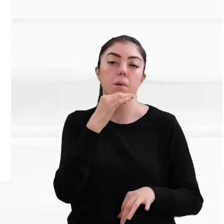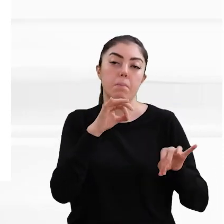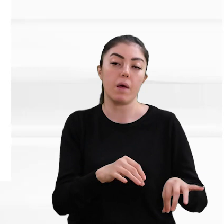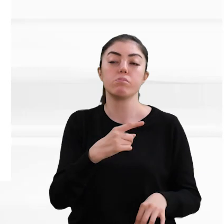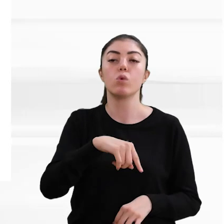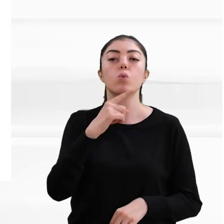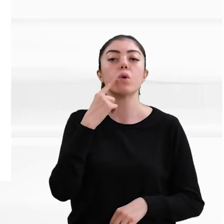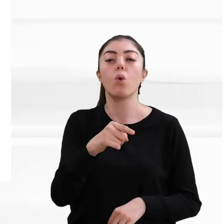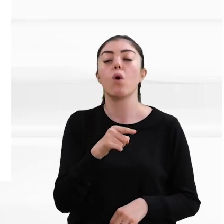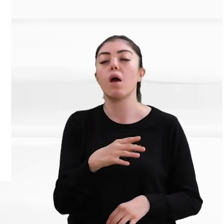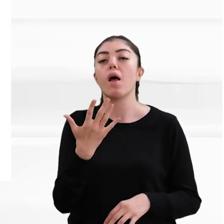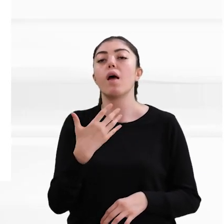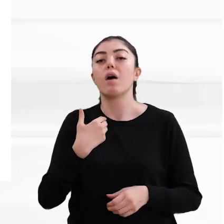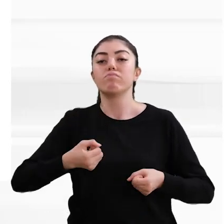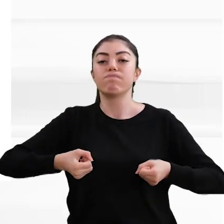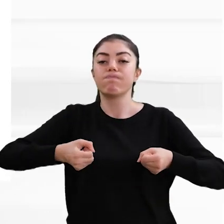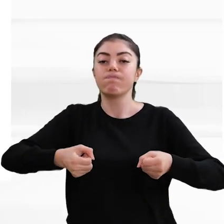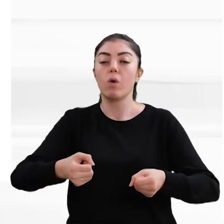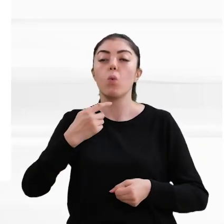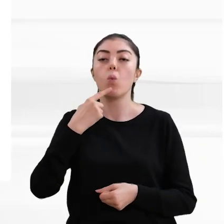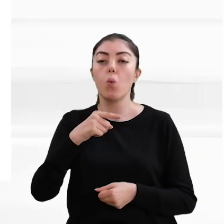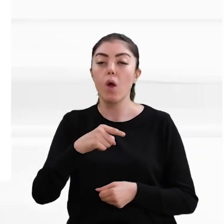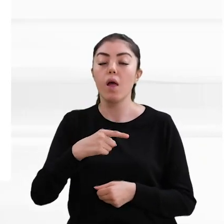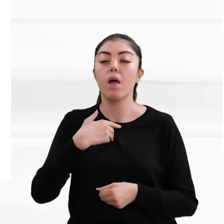Bakın burada el arabası Efe